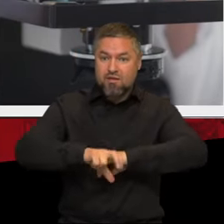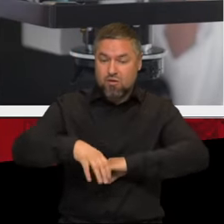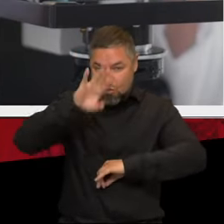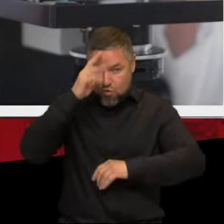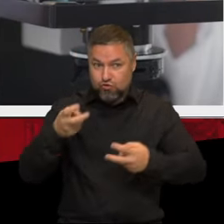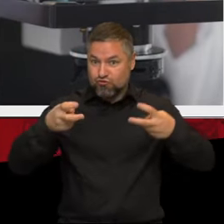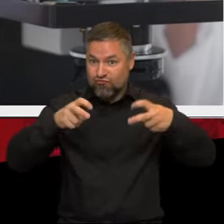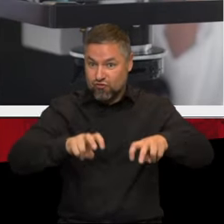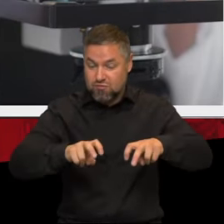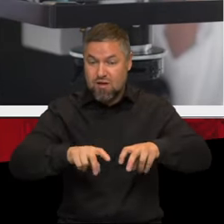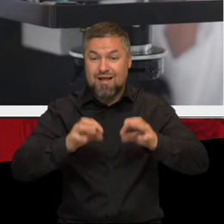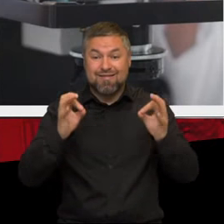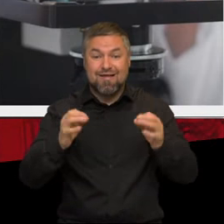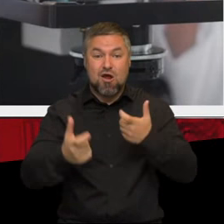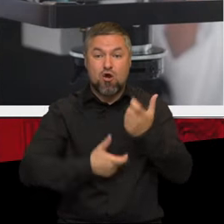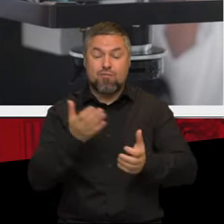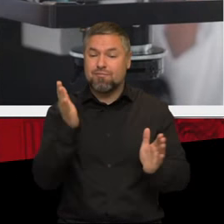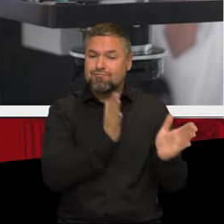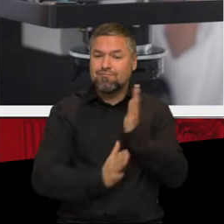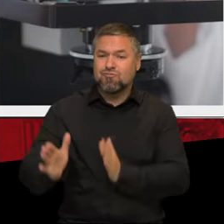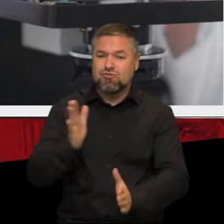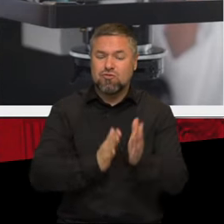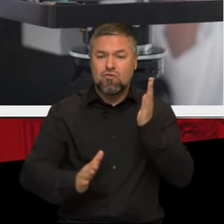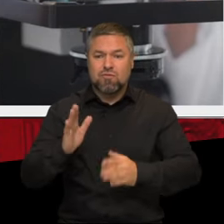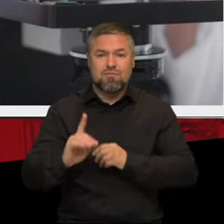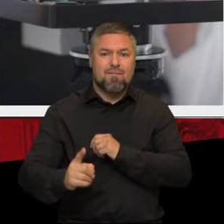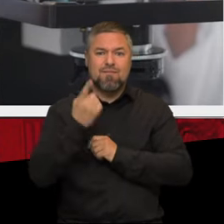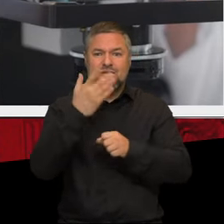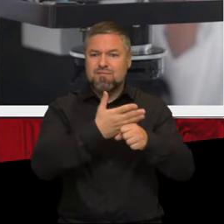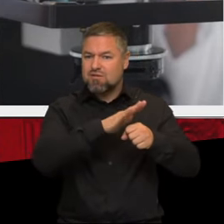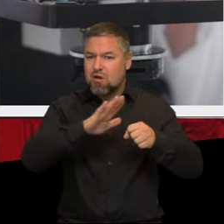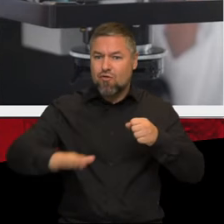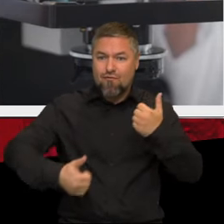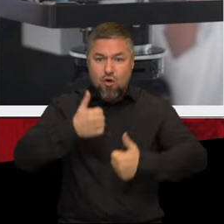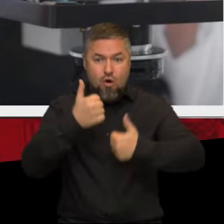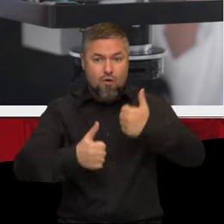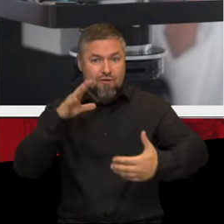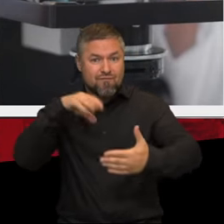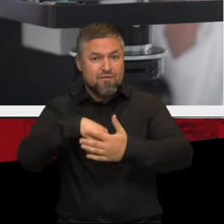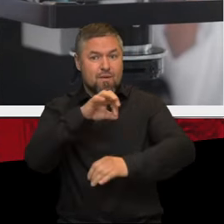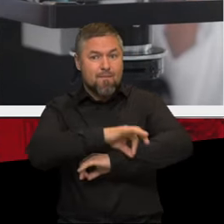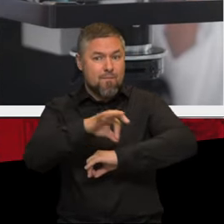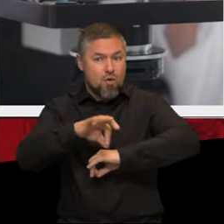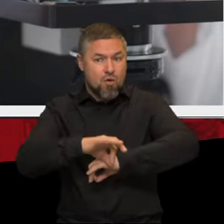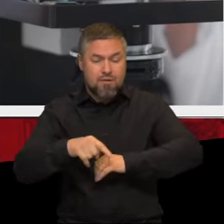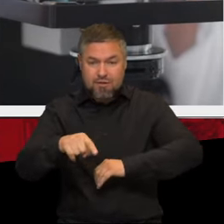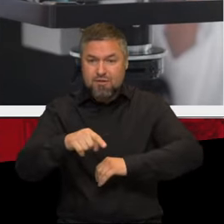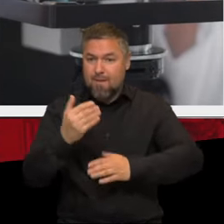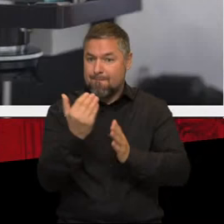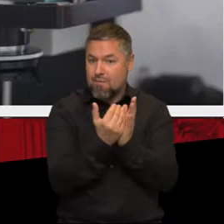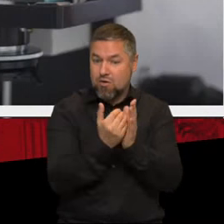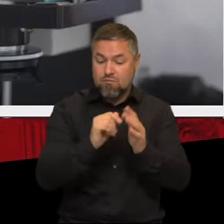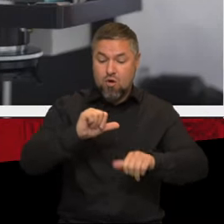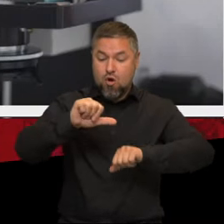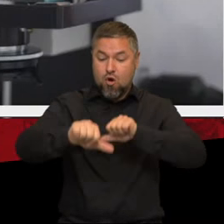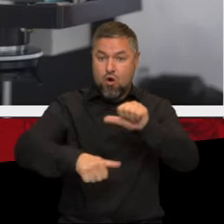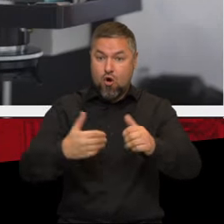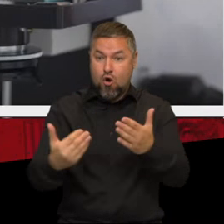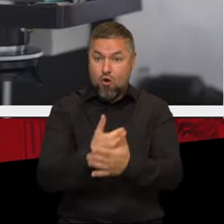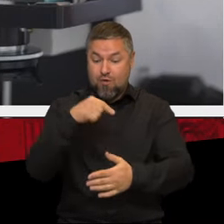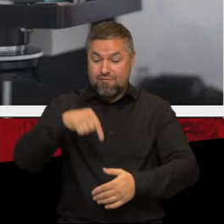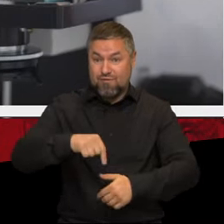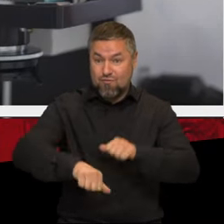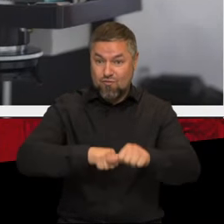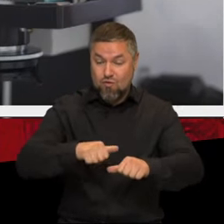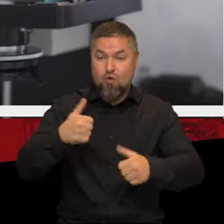Łódzkiej. Obecnie trwają intensywne przygotowania do ogłoszenia pierwszych międzynarodowych konkursów w ramach tego programu. W nowym roku akademickim ruszy